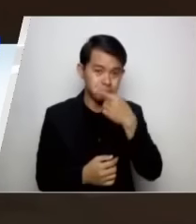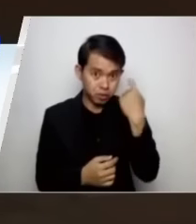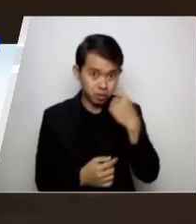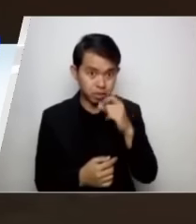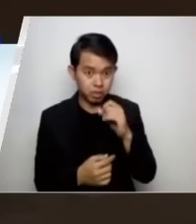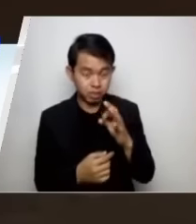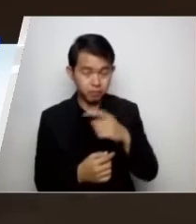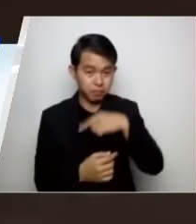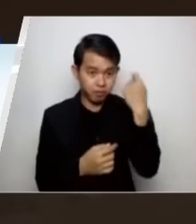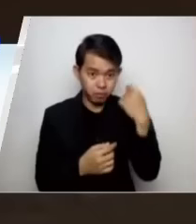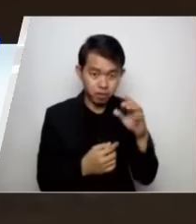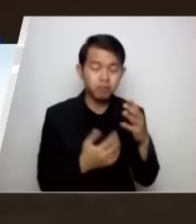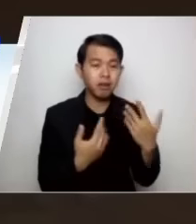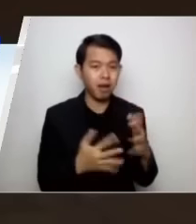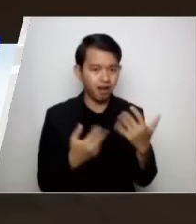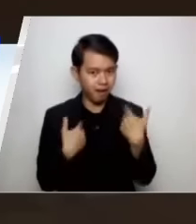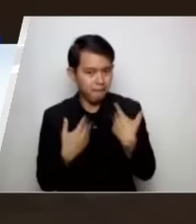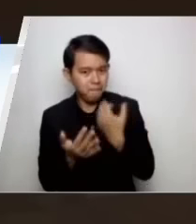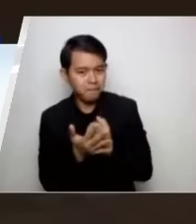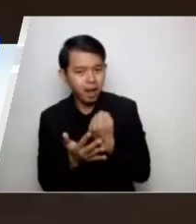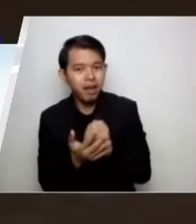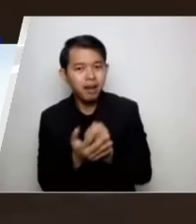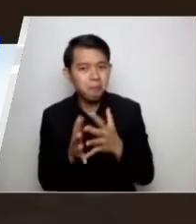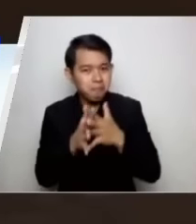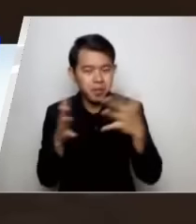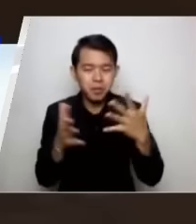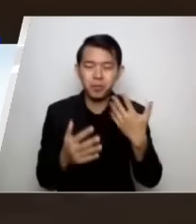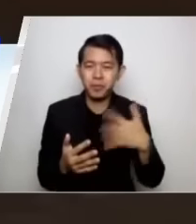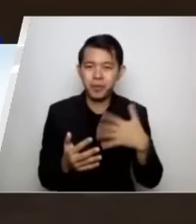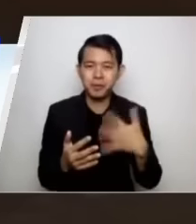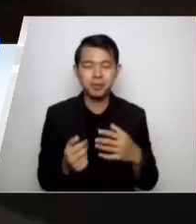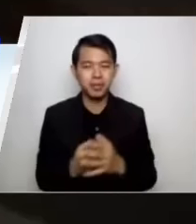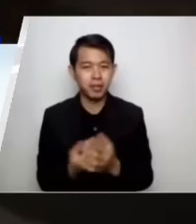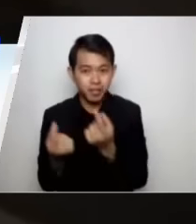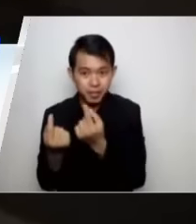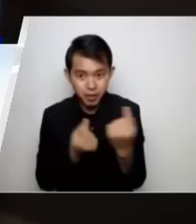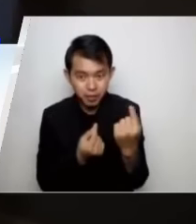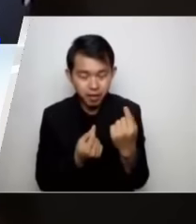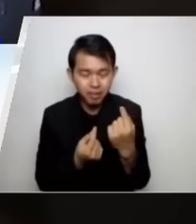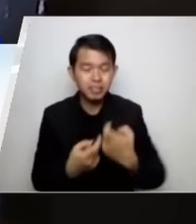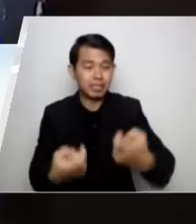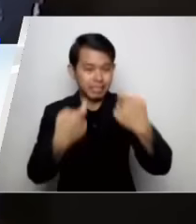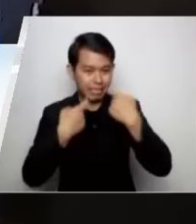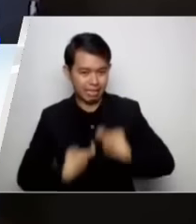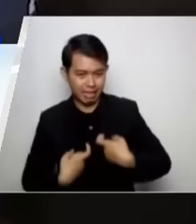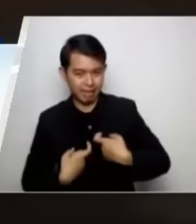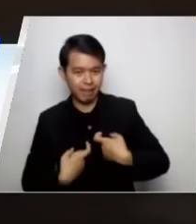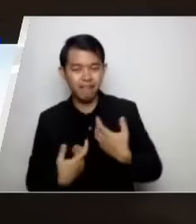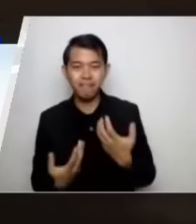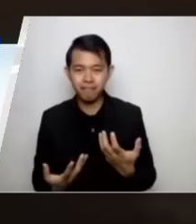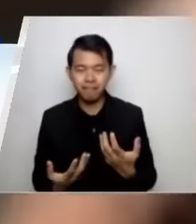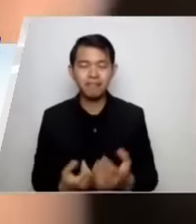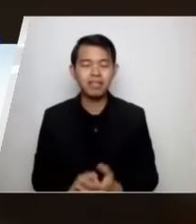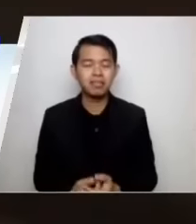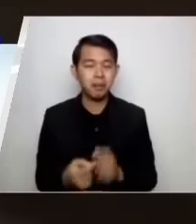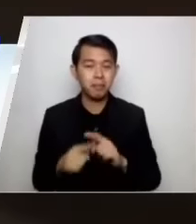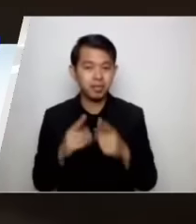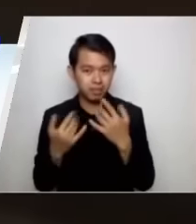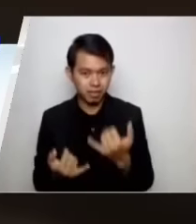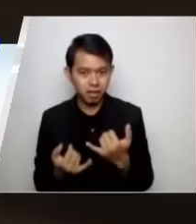pera, galaga, malalakihan ka. So, ang ginagawa mo, i-reward mo yung self mo. Ngayon kasi nahati niya sa maraming bagay ang